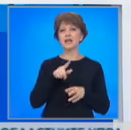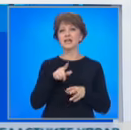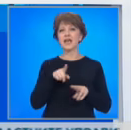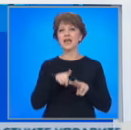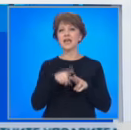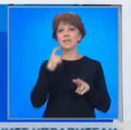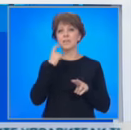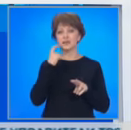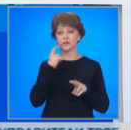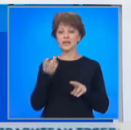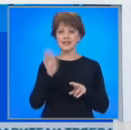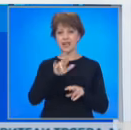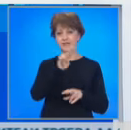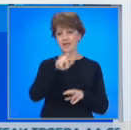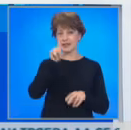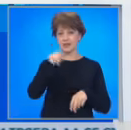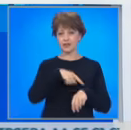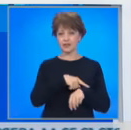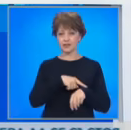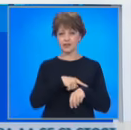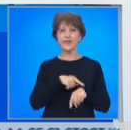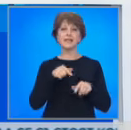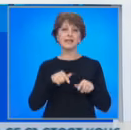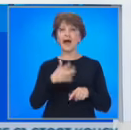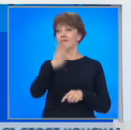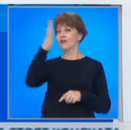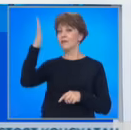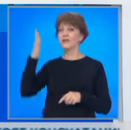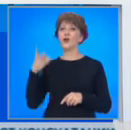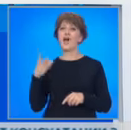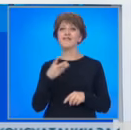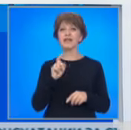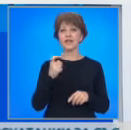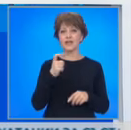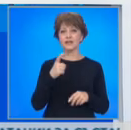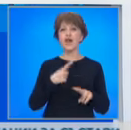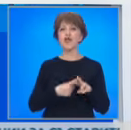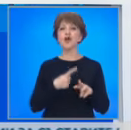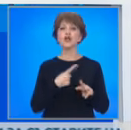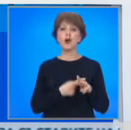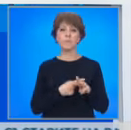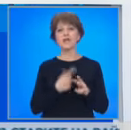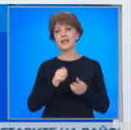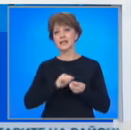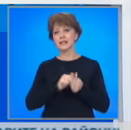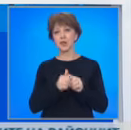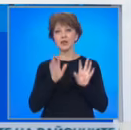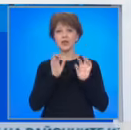21. Следват прогнозата за времето с Ева Кикерезова и спортните новини с Нора Шопова. Още теми от деня ще